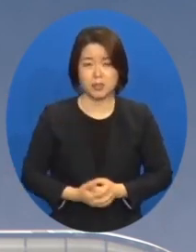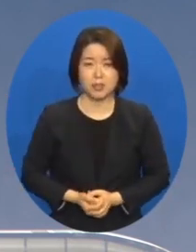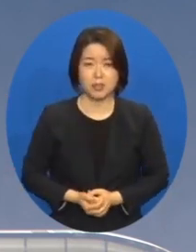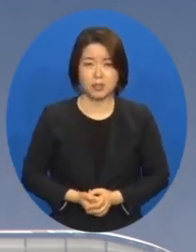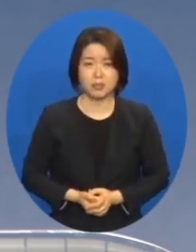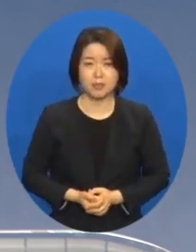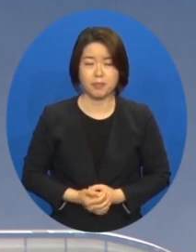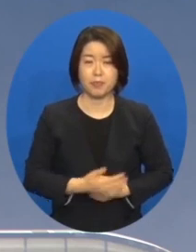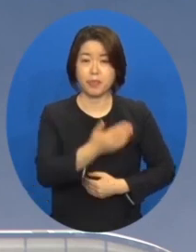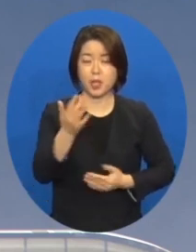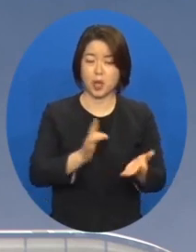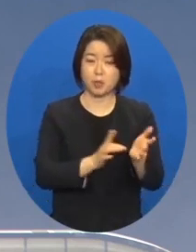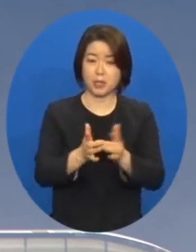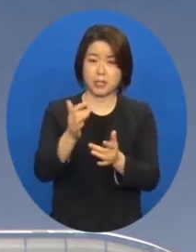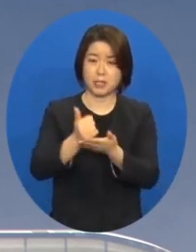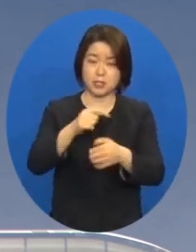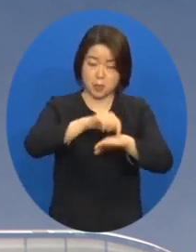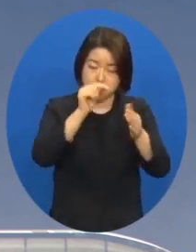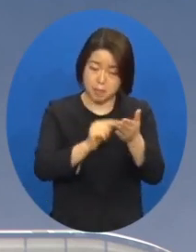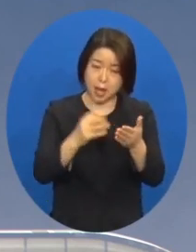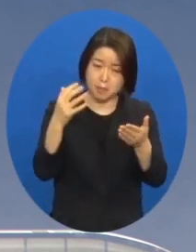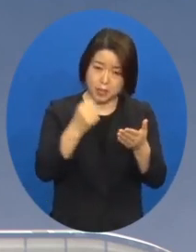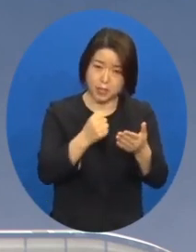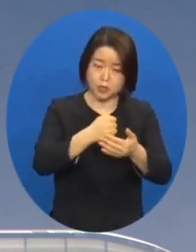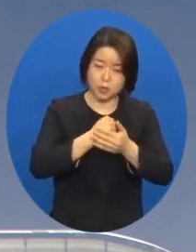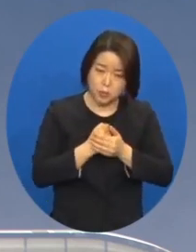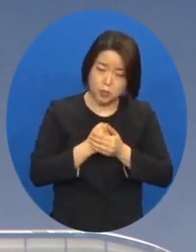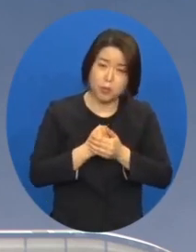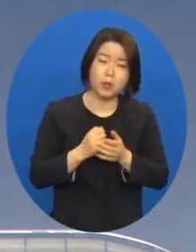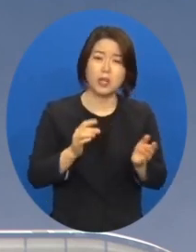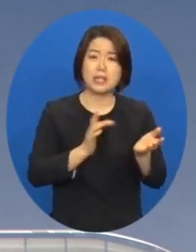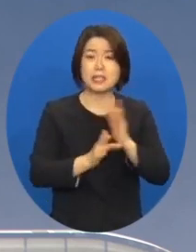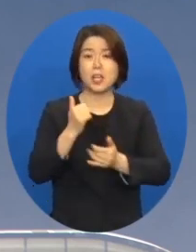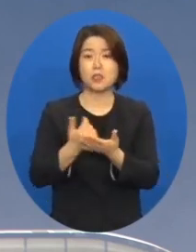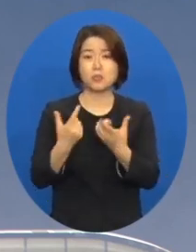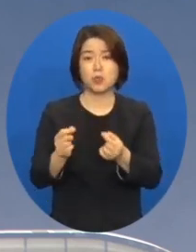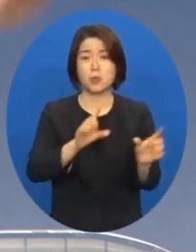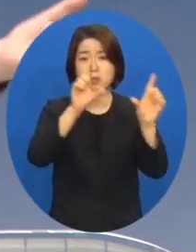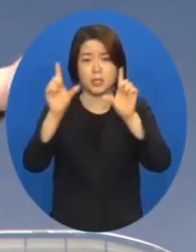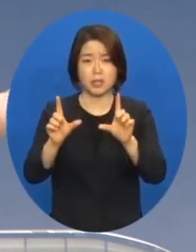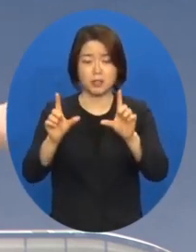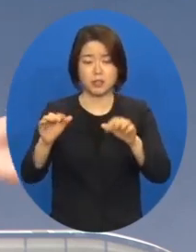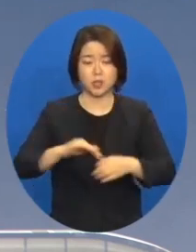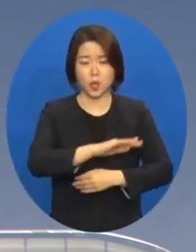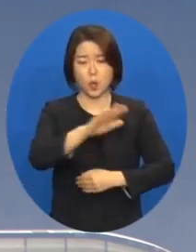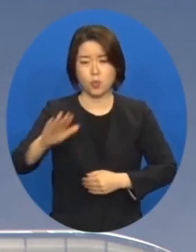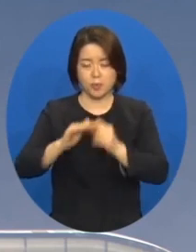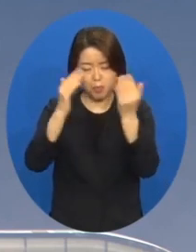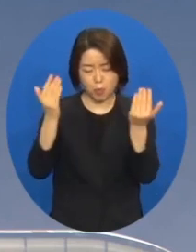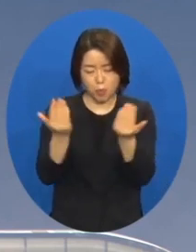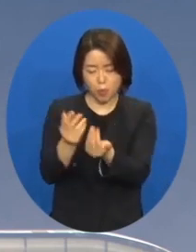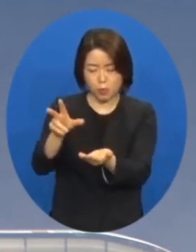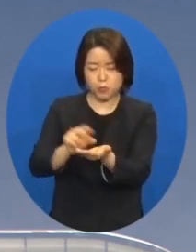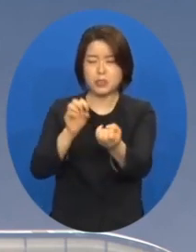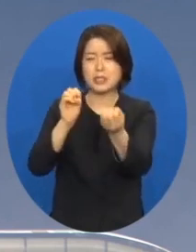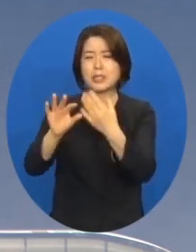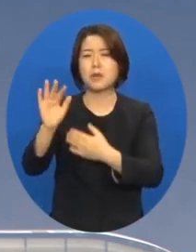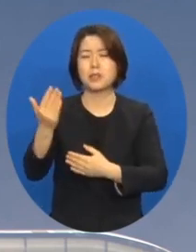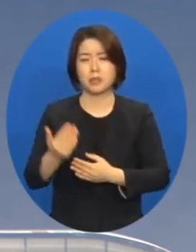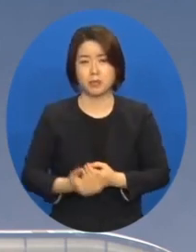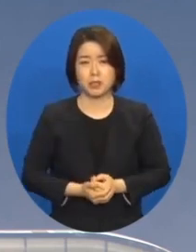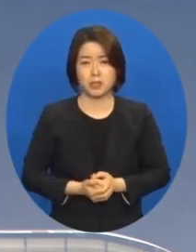것입니다. 여러분, 예수님의 마음을 품고 예수님처럼 사는 것이 우리의 삶의 모든 문제의 답입니다.